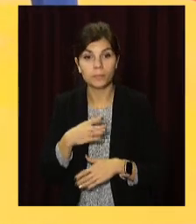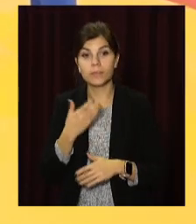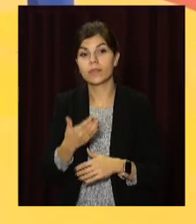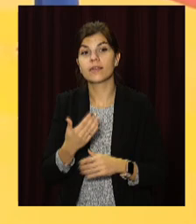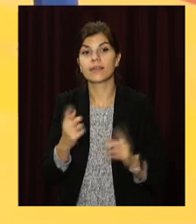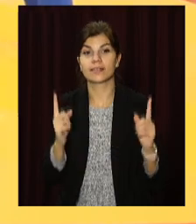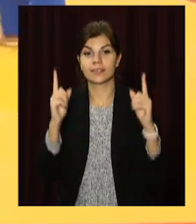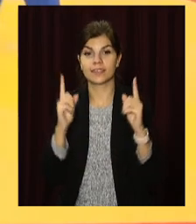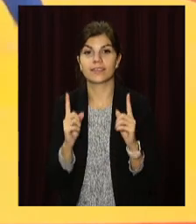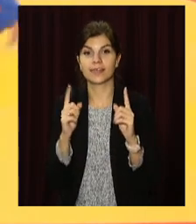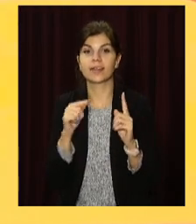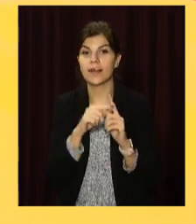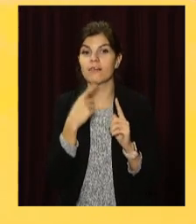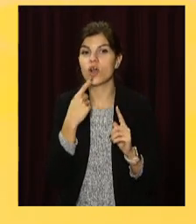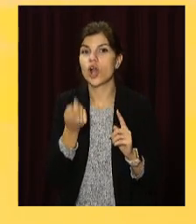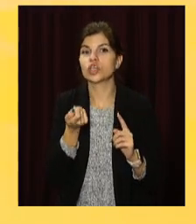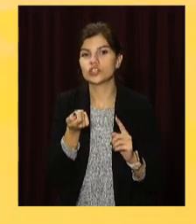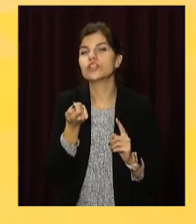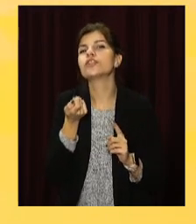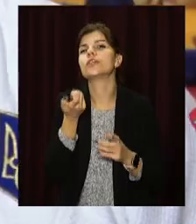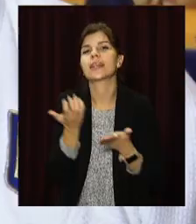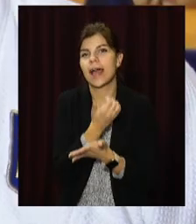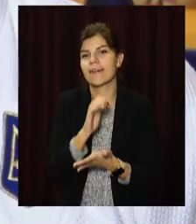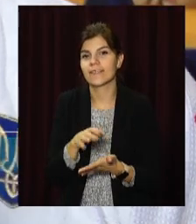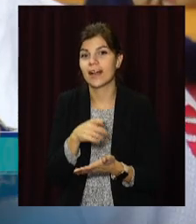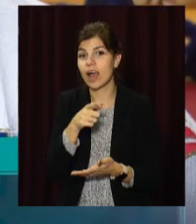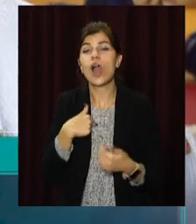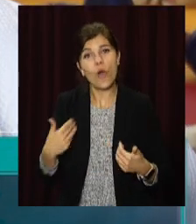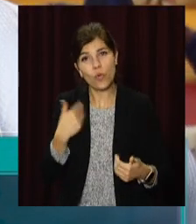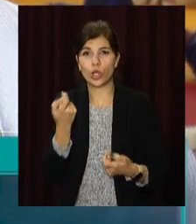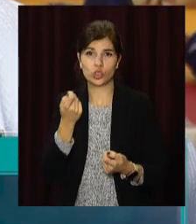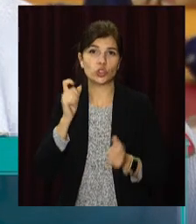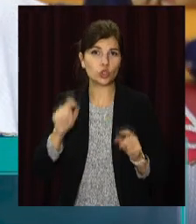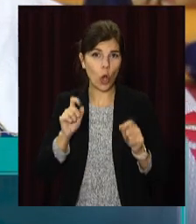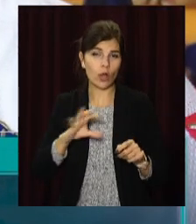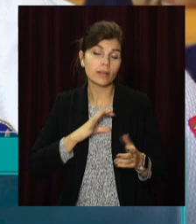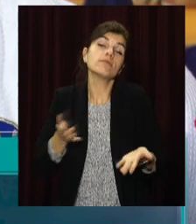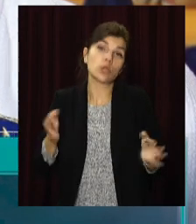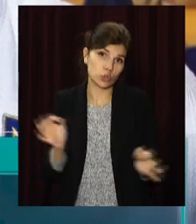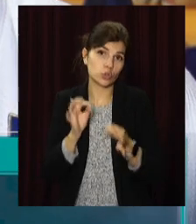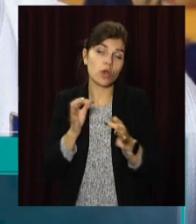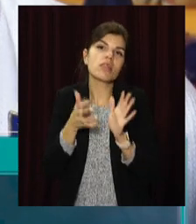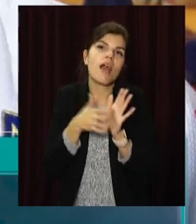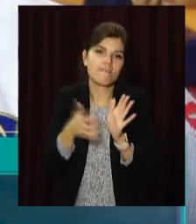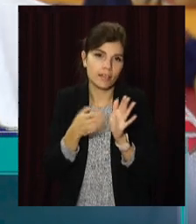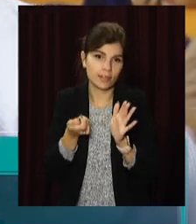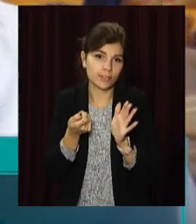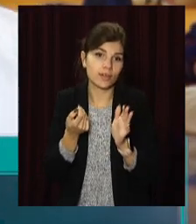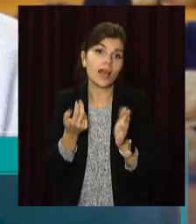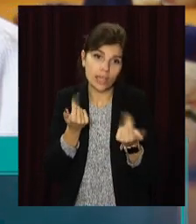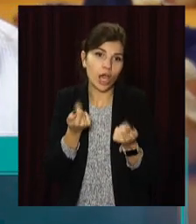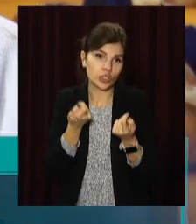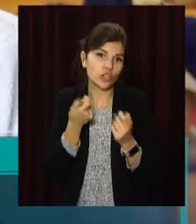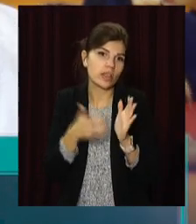опонент Олексій стверджує, трохи не фартило. Хочеться, звісно, золота, ну, нічого, це спорт. Не хватило, ну, везіння не